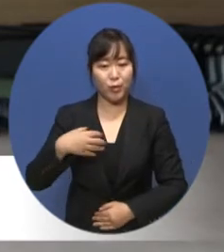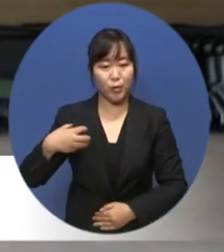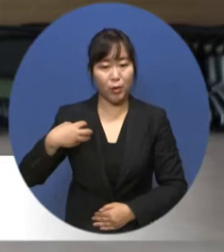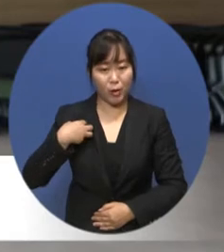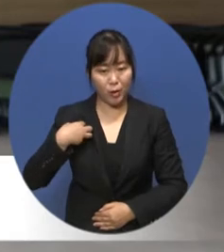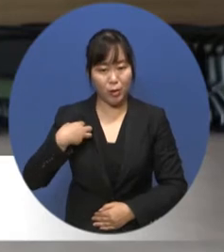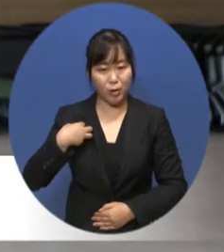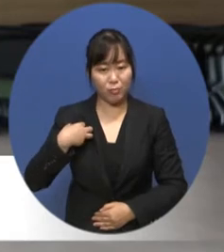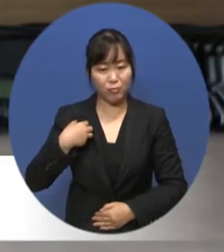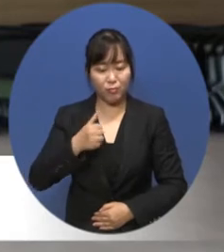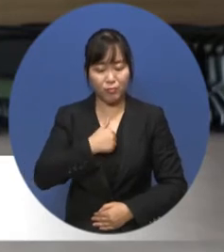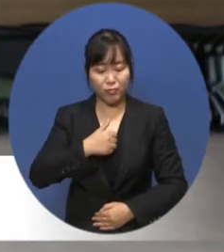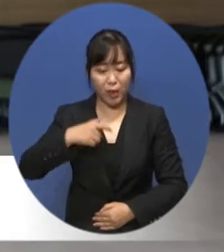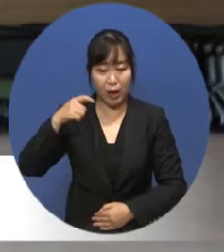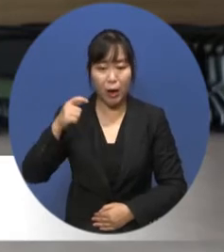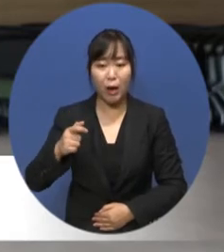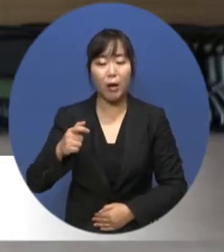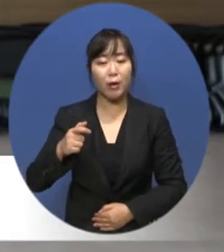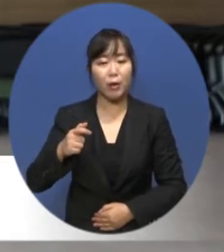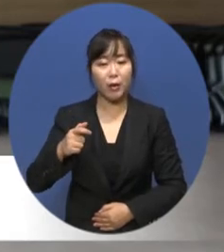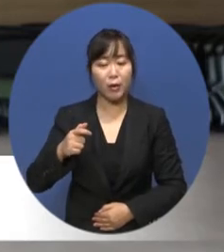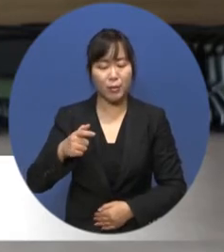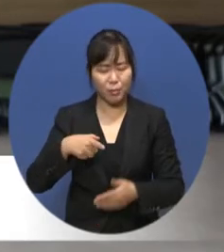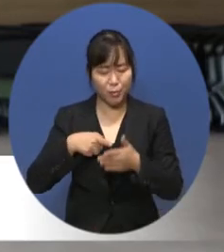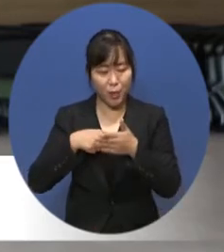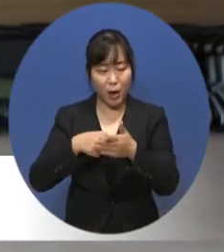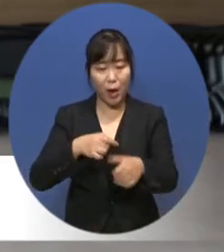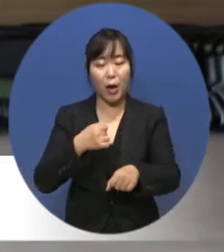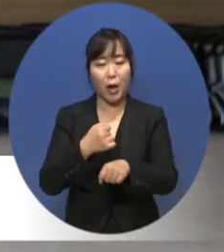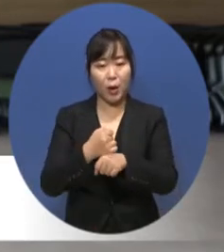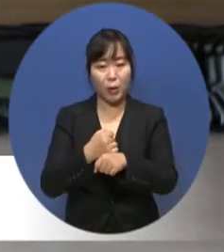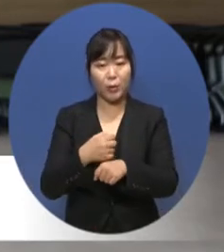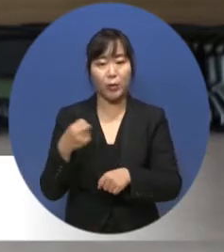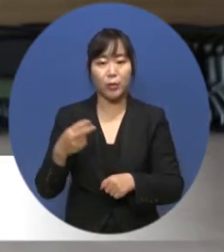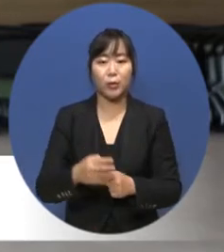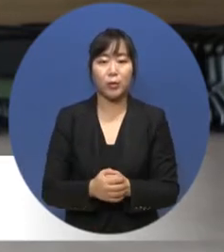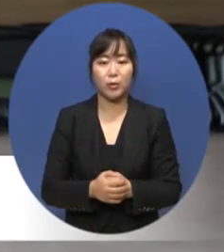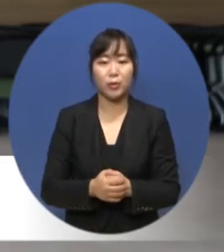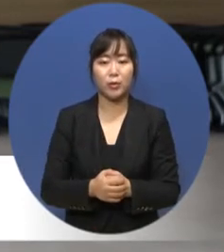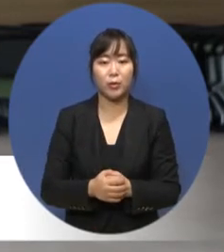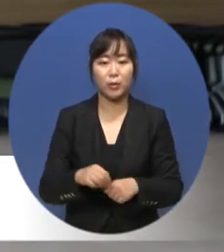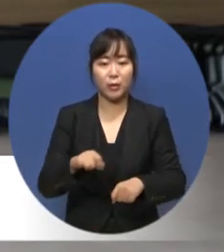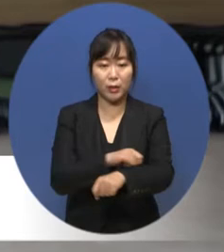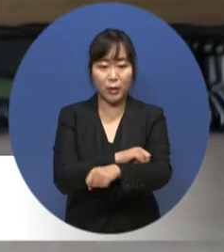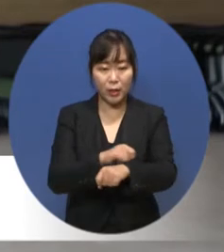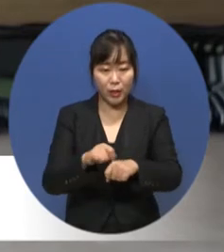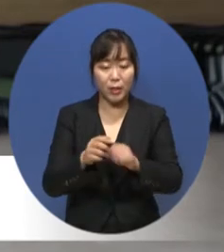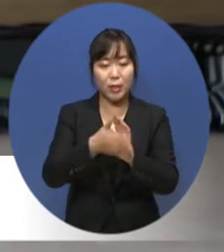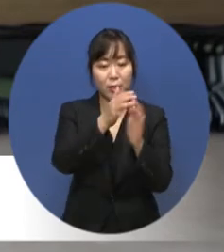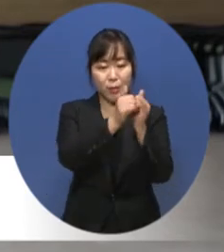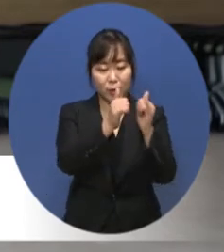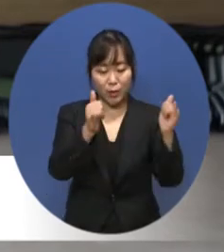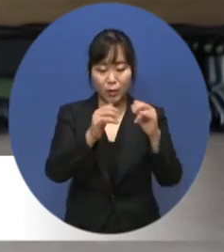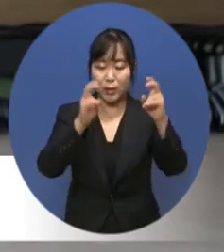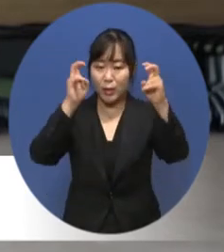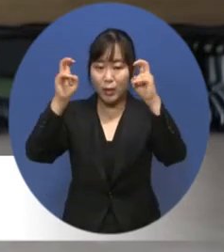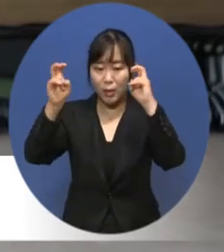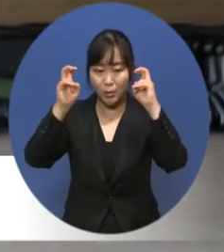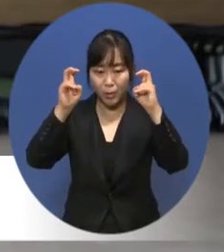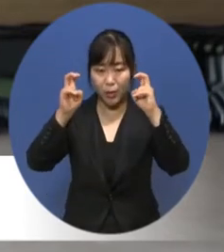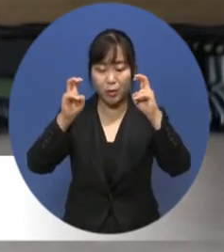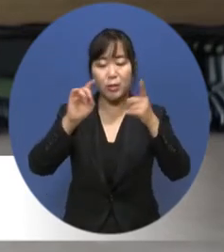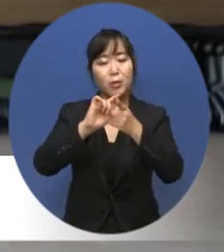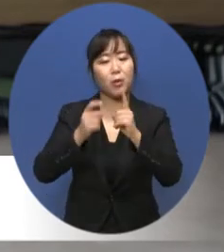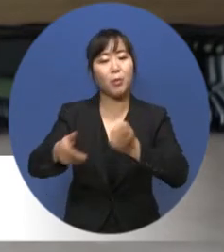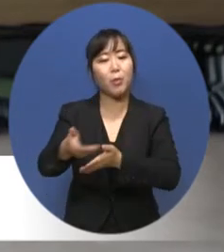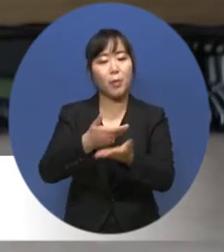맡은 바 역할과 또 위상을 꾸준히 저희 강화해 나갈 것이고요. 특히 저희 시민과 기업이